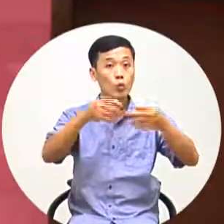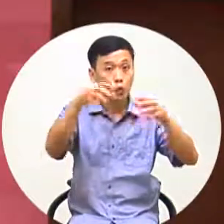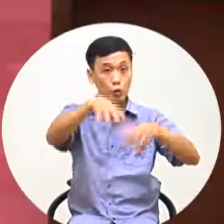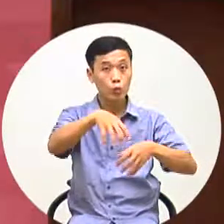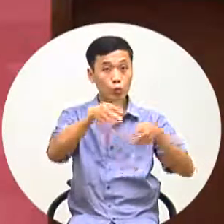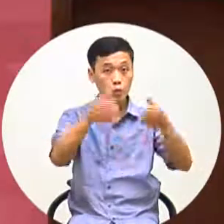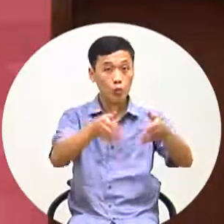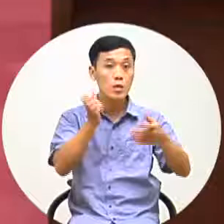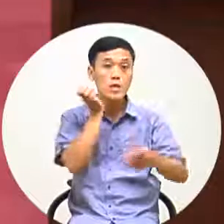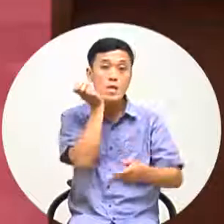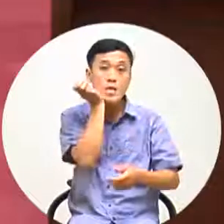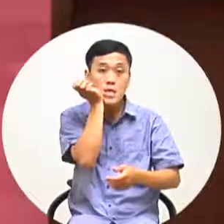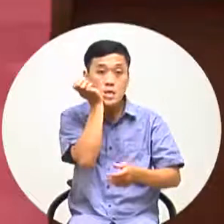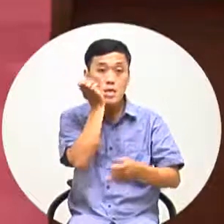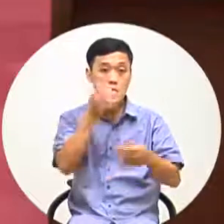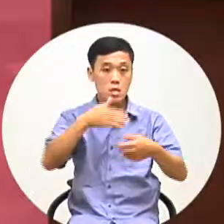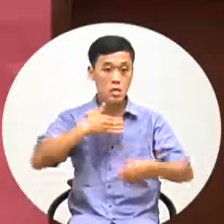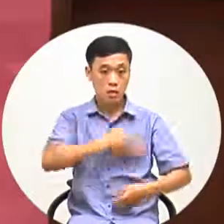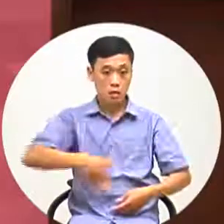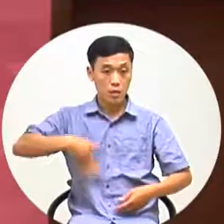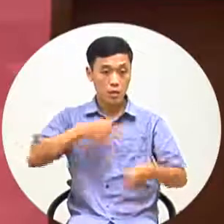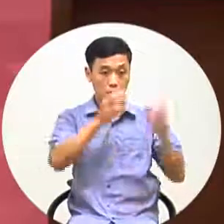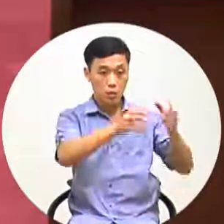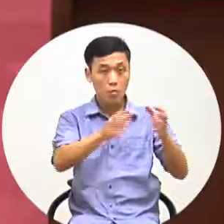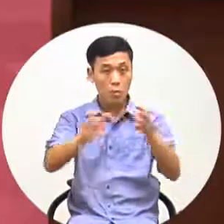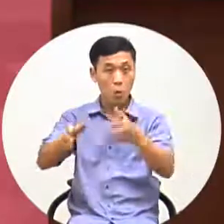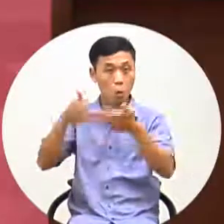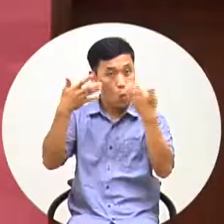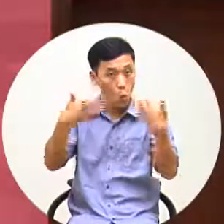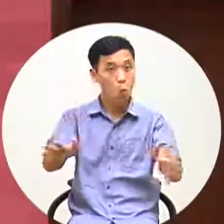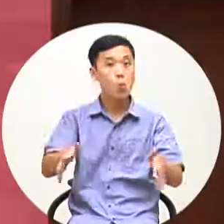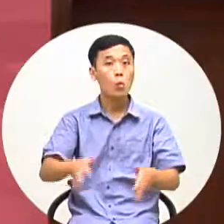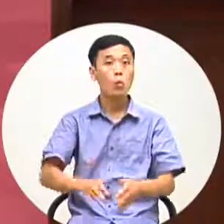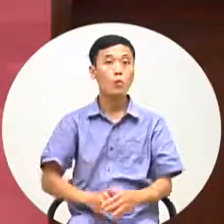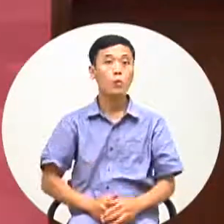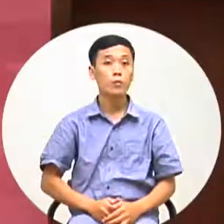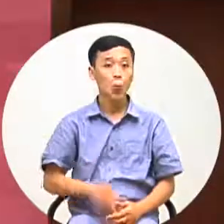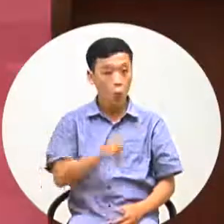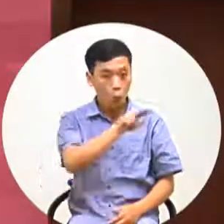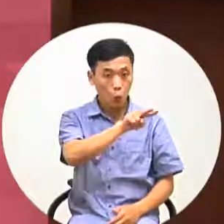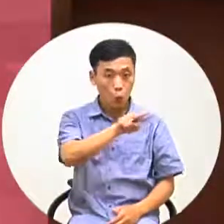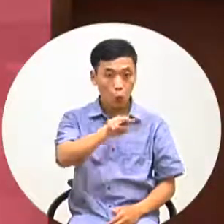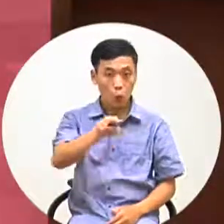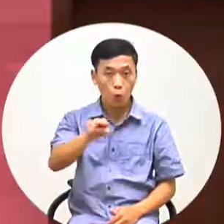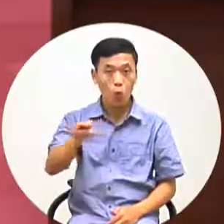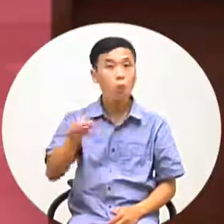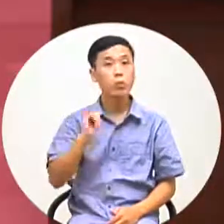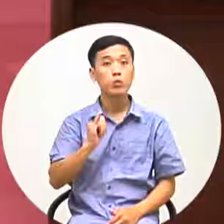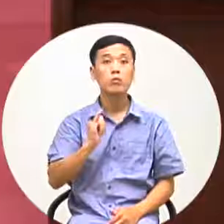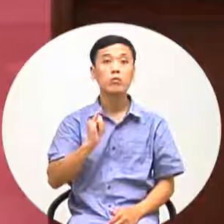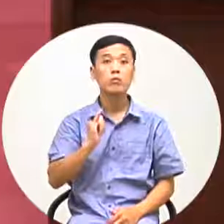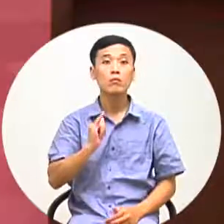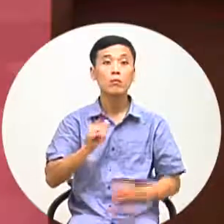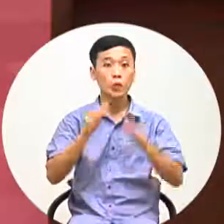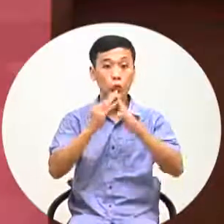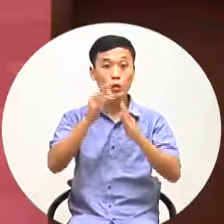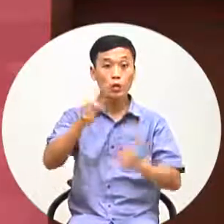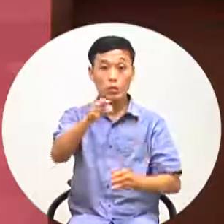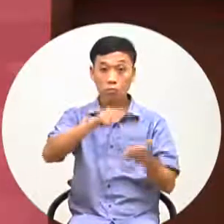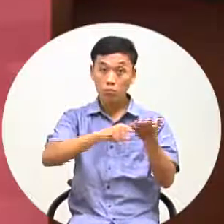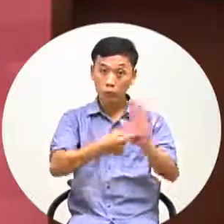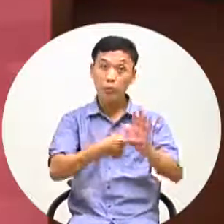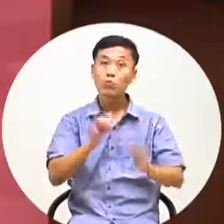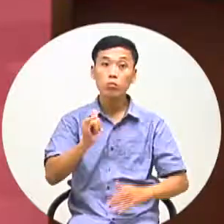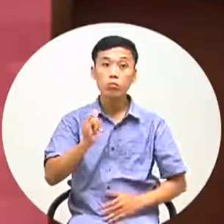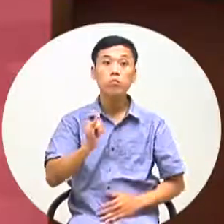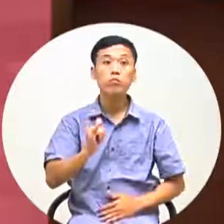设，真正做足济啦。看到吼，感觉讲未歹，局长你的表现哦做了足好，但是收收的